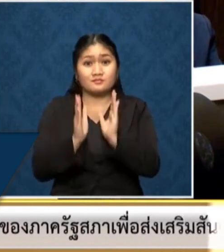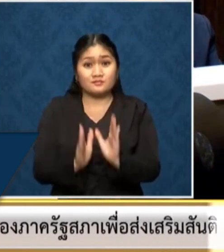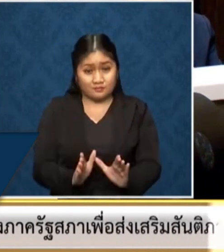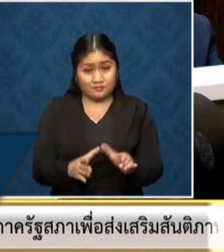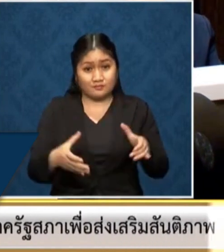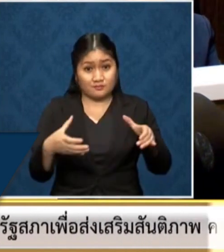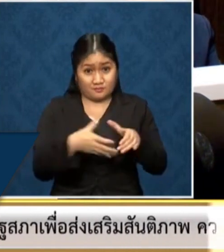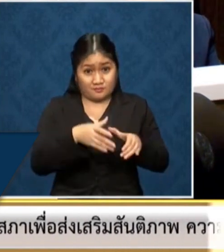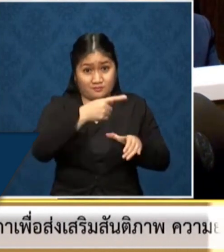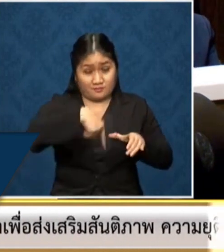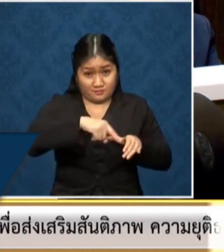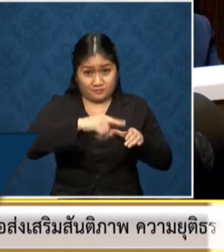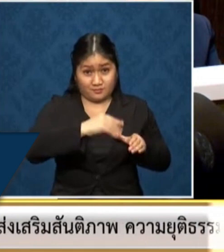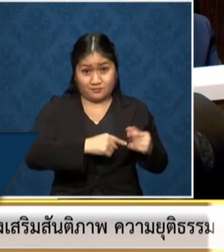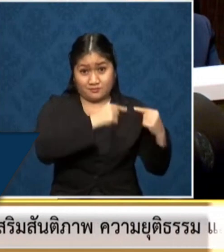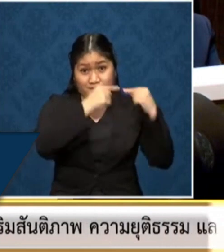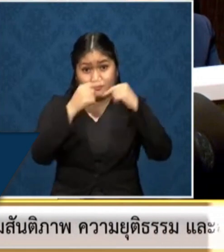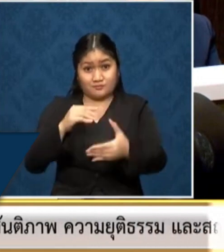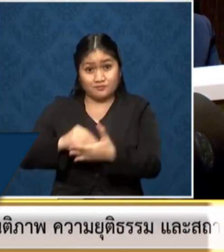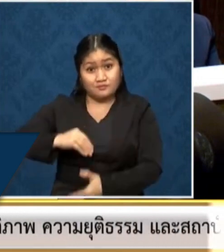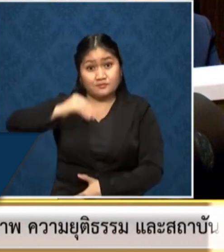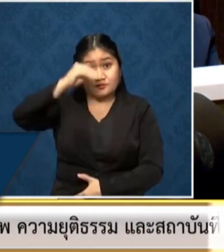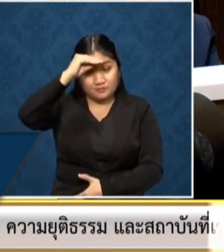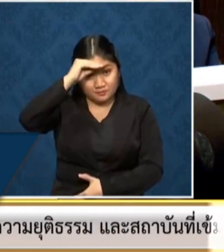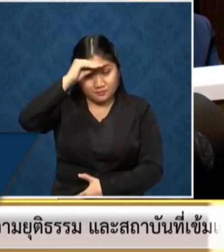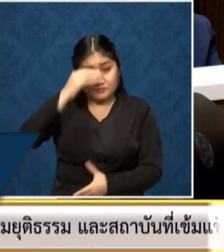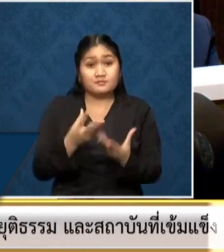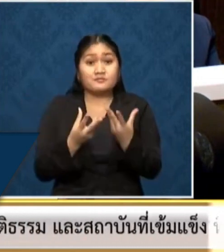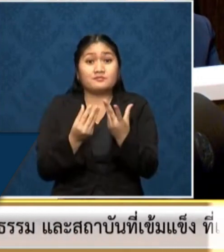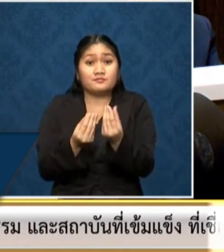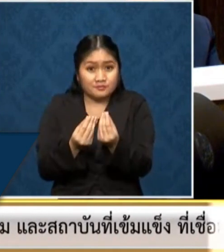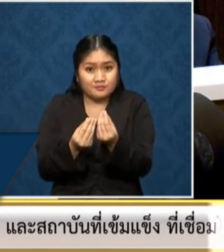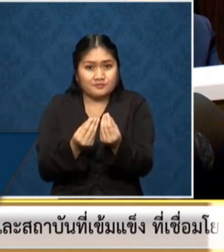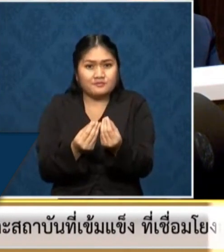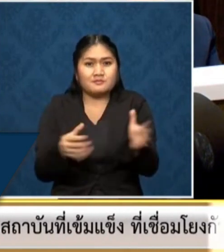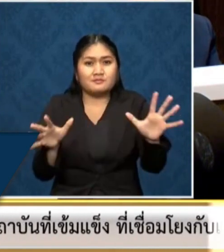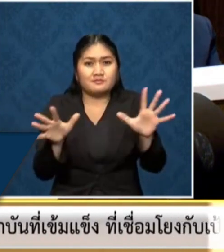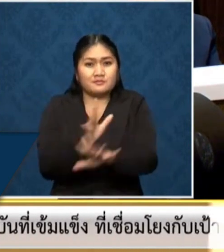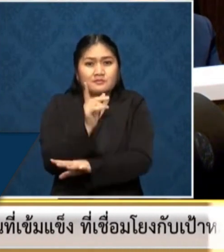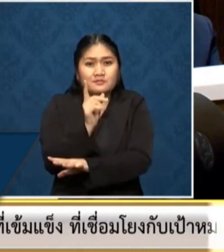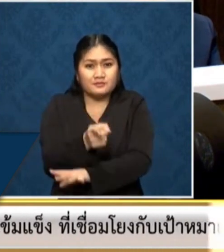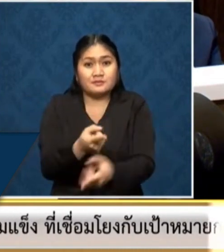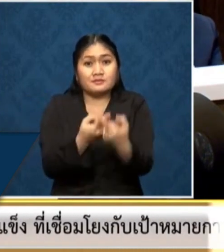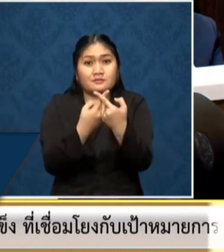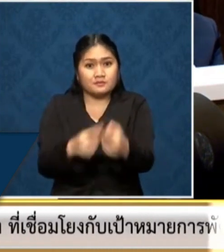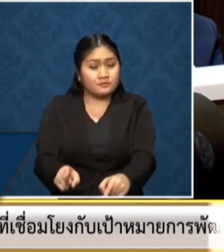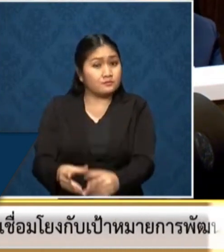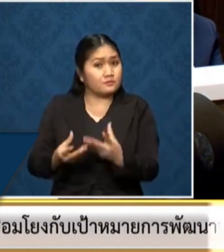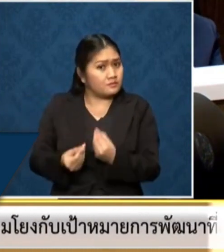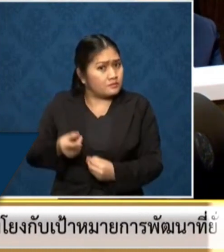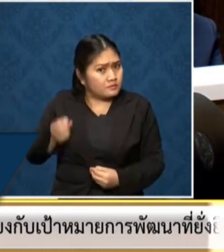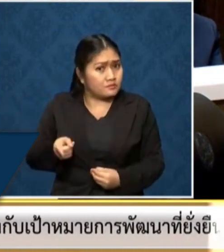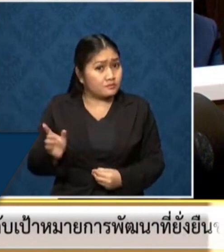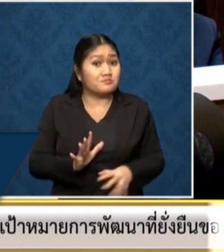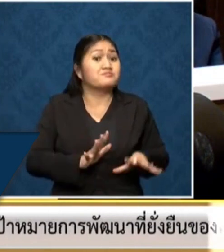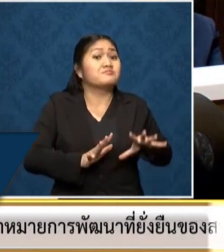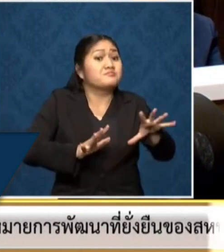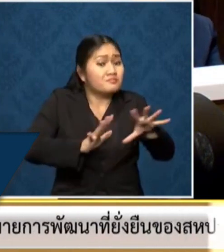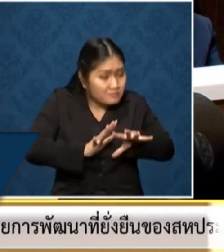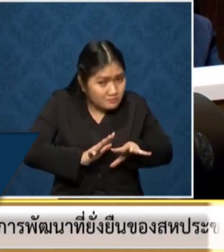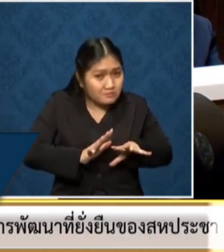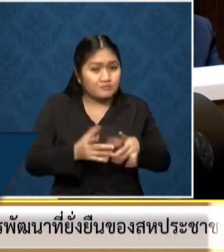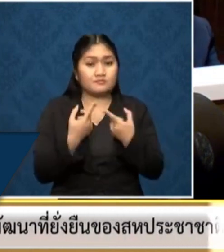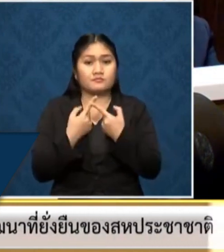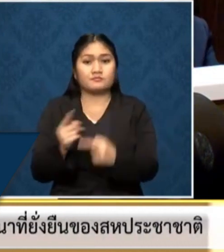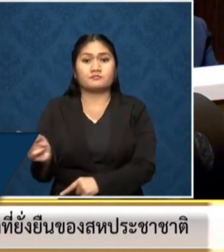จะเข้าเรีนนั้นมันจึงตัวเร็เป็นตัวเร็กเสมือนจรง แต่ไม่ใช่ตัวเร็กจริงครับตัวเร็ก